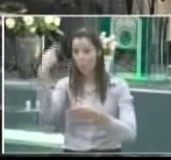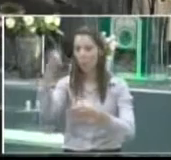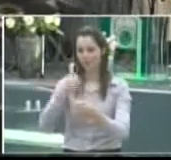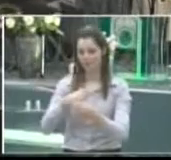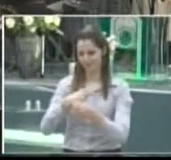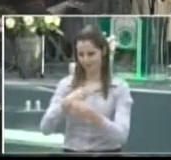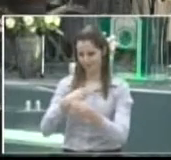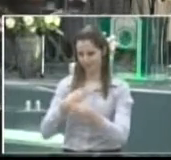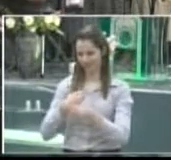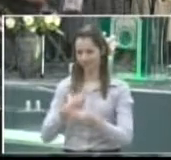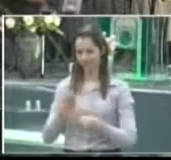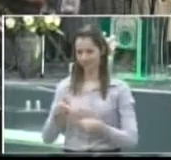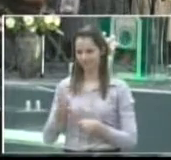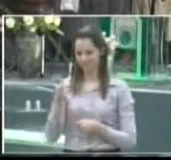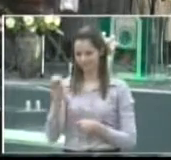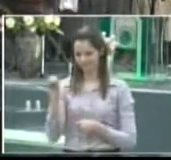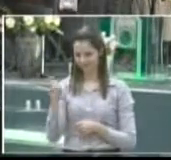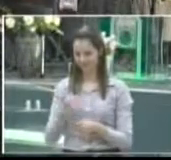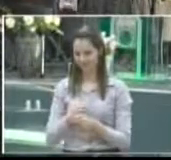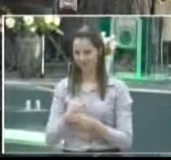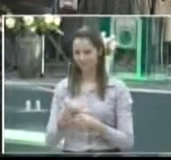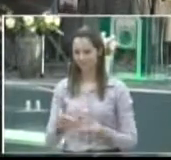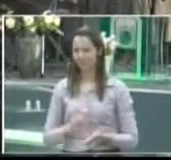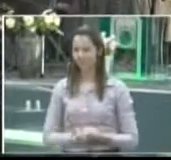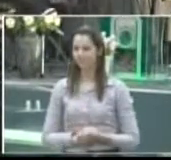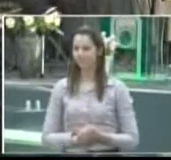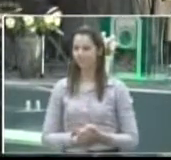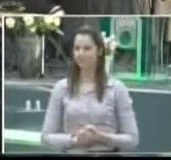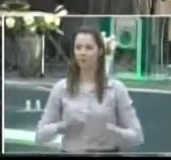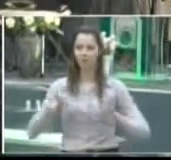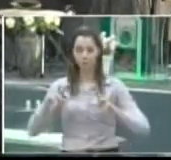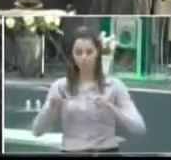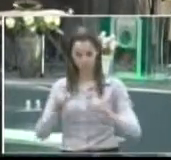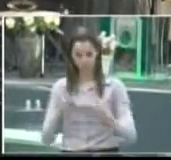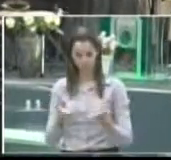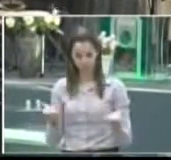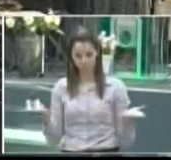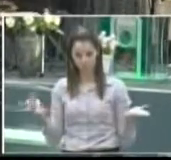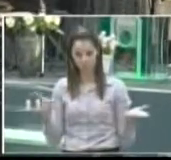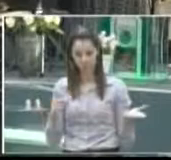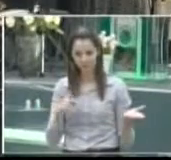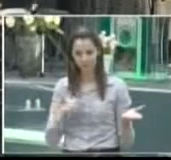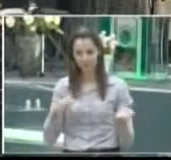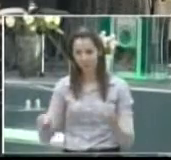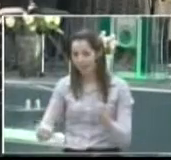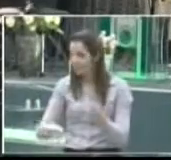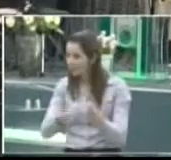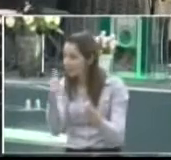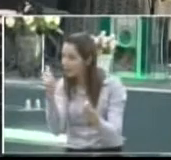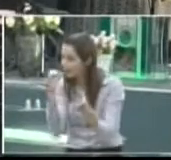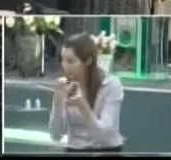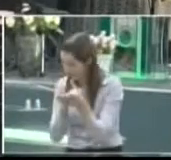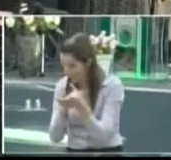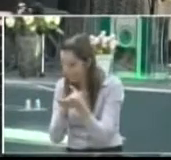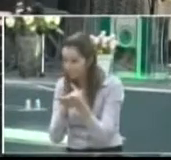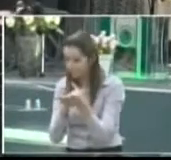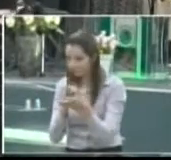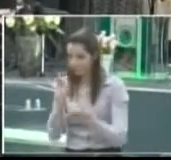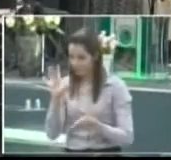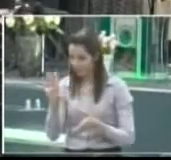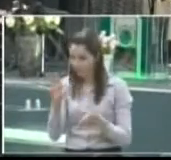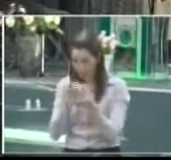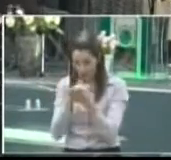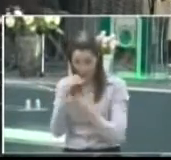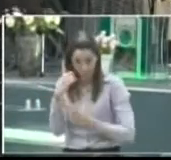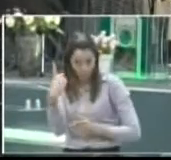noch unsere ersten Frauen. Ganz e wichtig. Nós todos ja. Temos a nossa primeira esposa, que é muito importante. Und wir sind